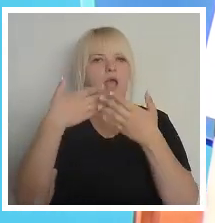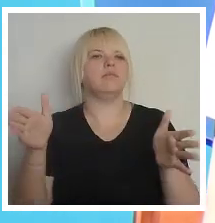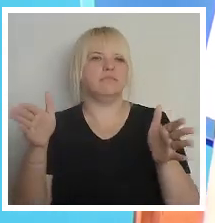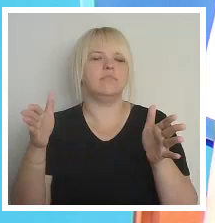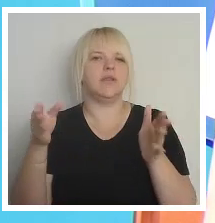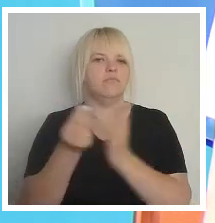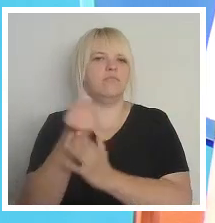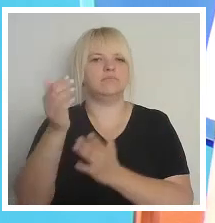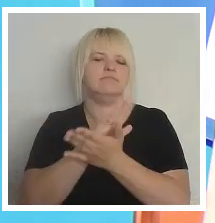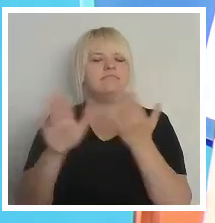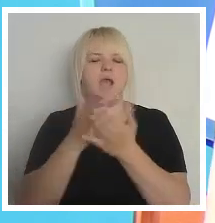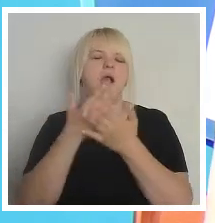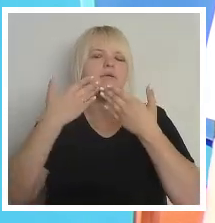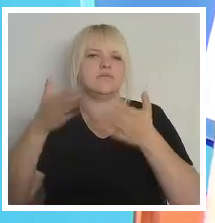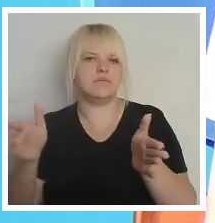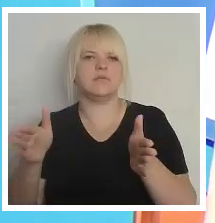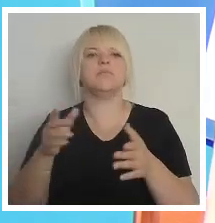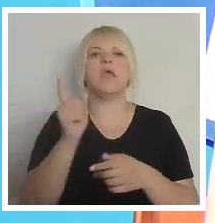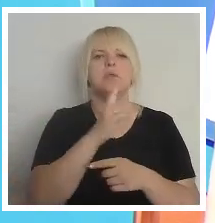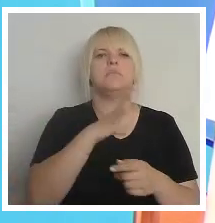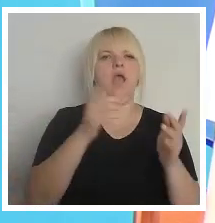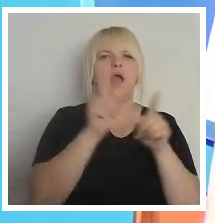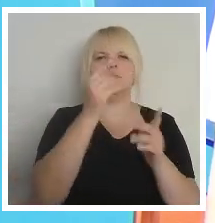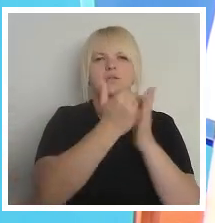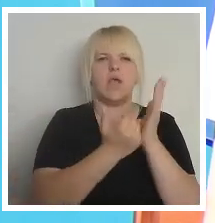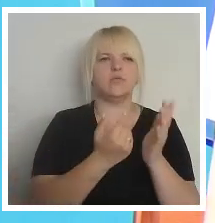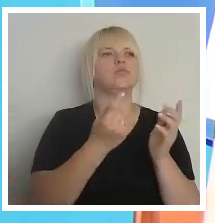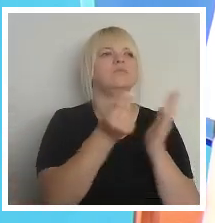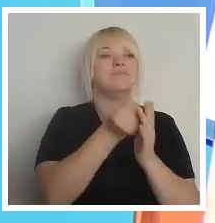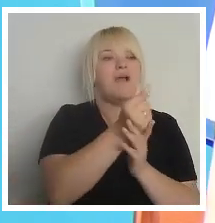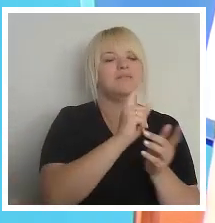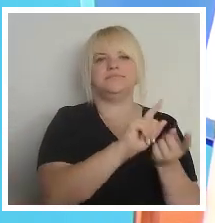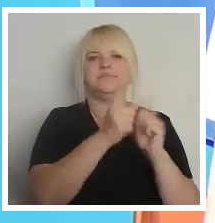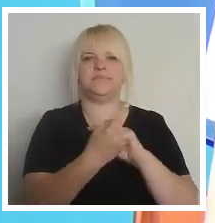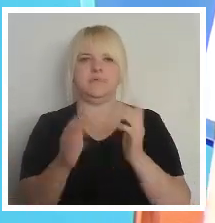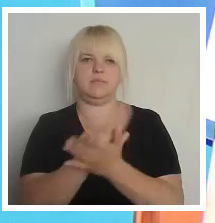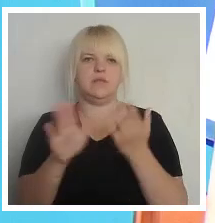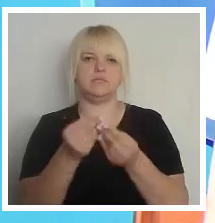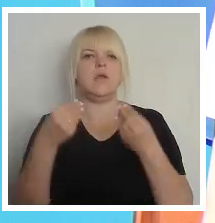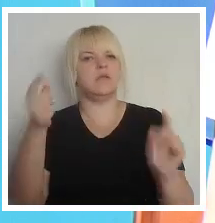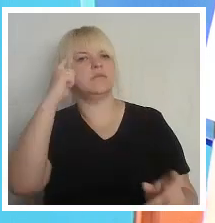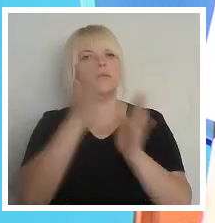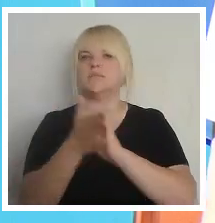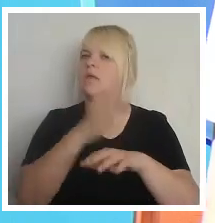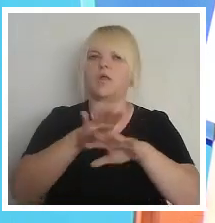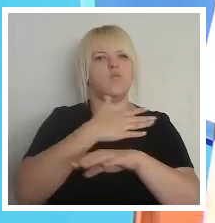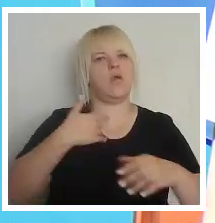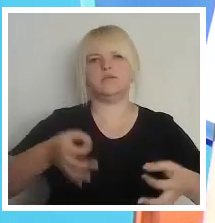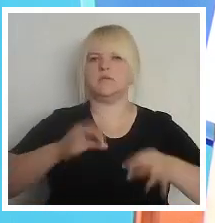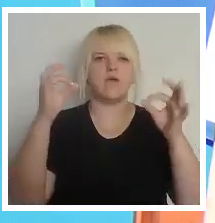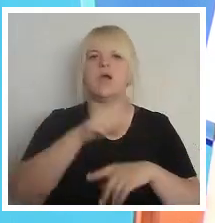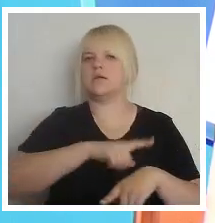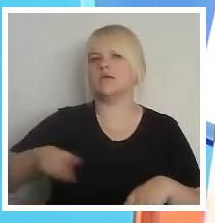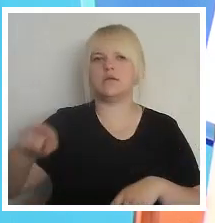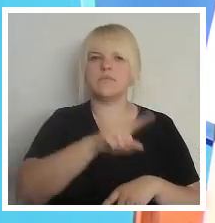bija viens piemērs. Tās mēs atbrīvojam, jo mēs uzskatījām, ka tās bija tik sabiedriski nozīmīgas. Un, bet taisnība sakot